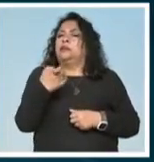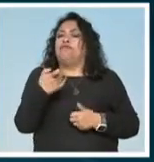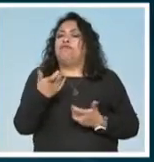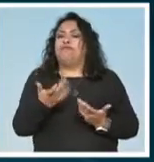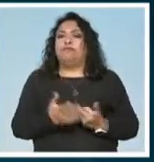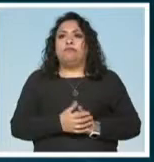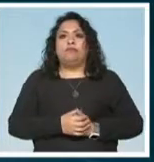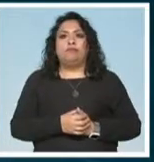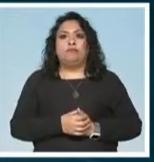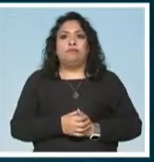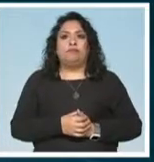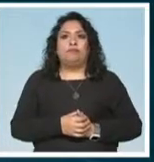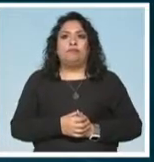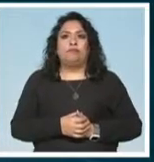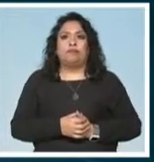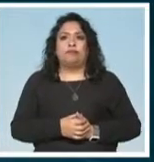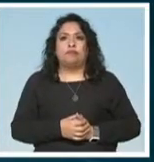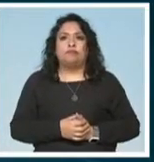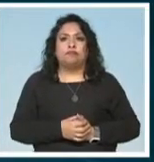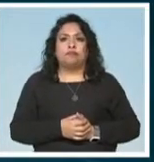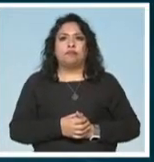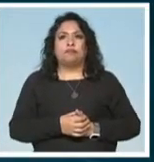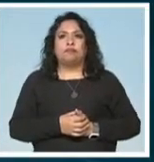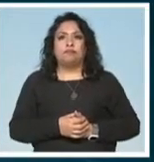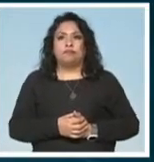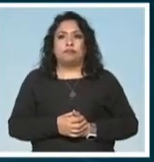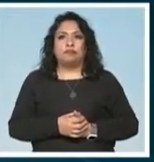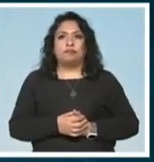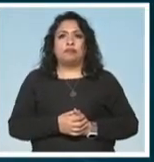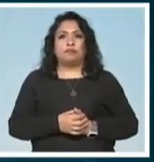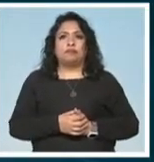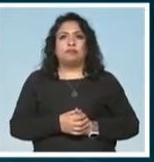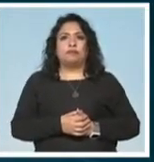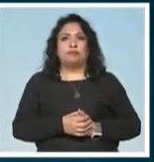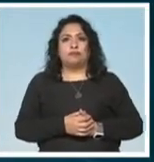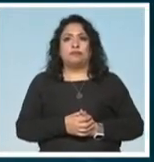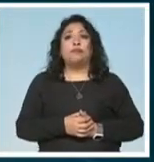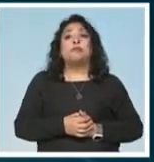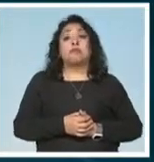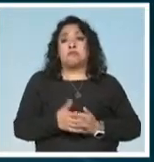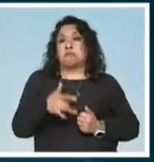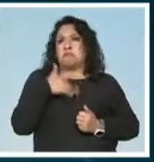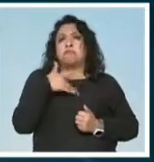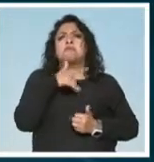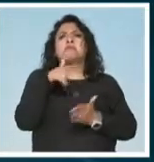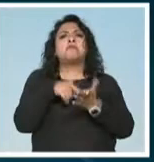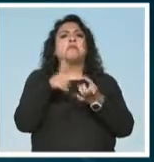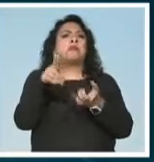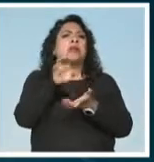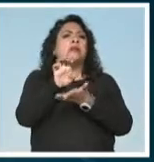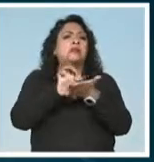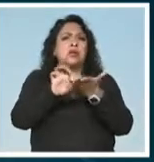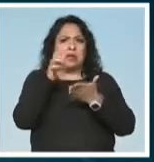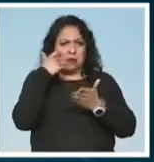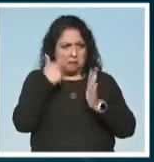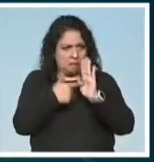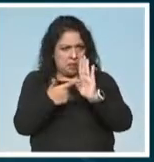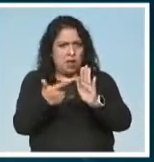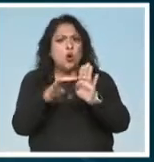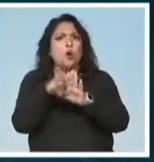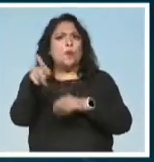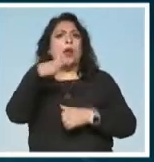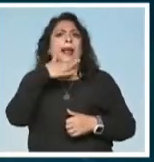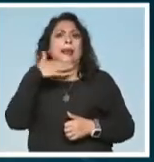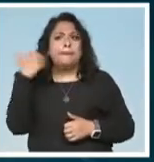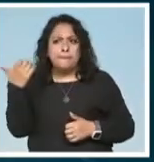Privates, die jeder auch selber bestimmen sollte. Und ich glaube, wir stehen einfach heute auf der Bühne da,